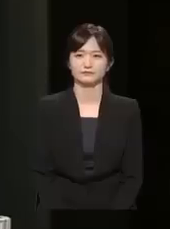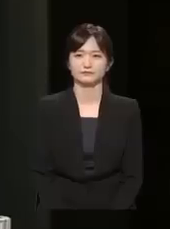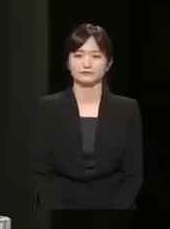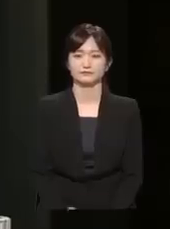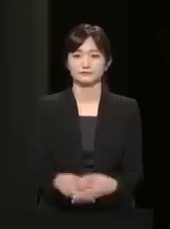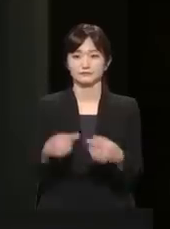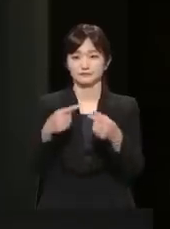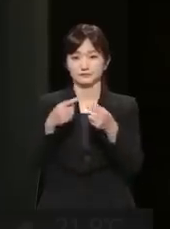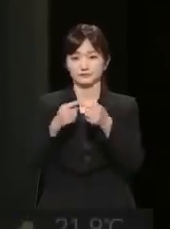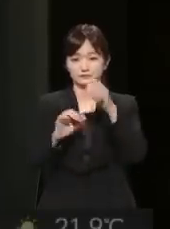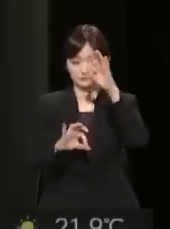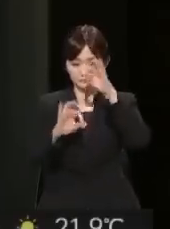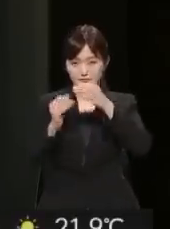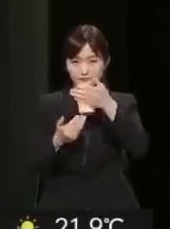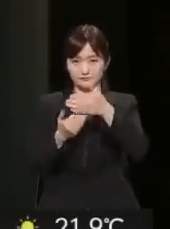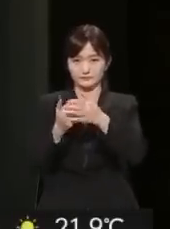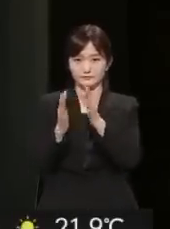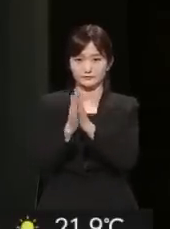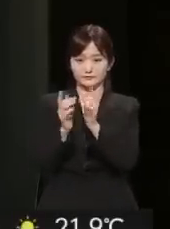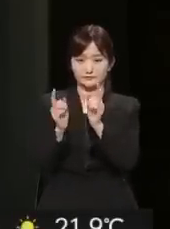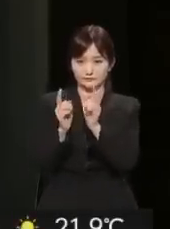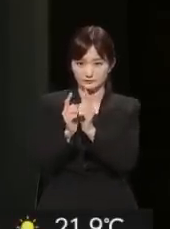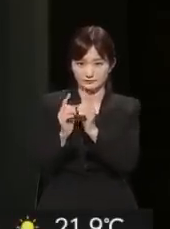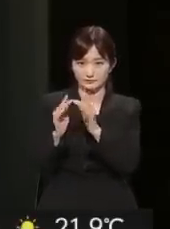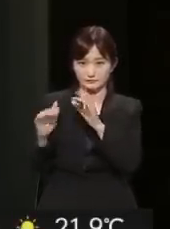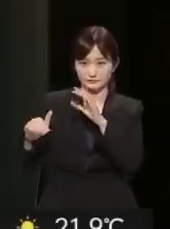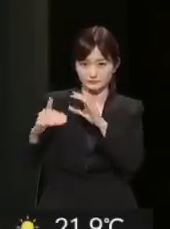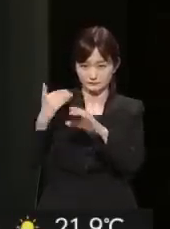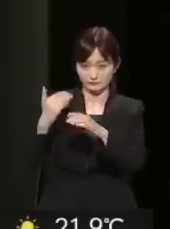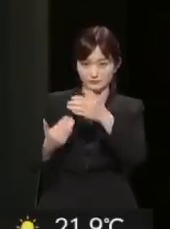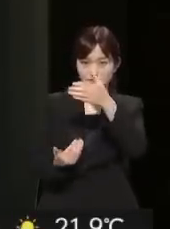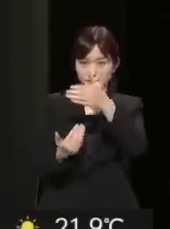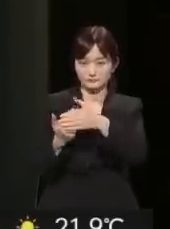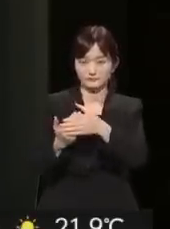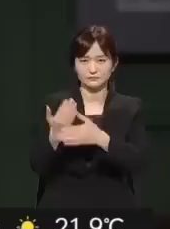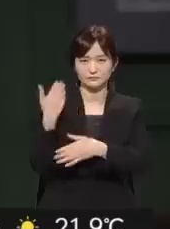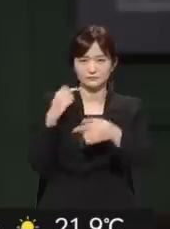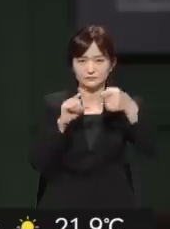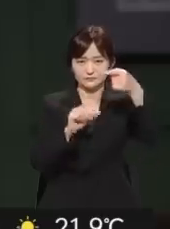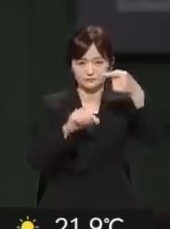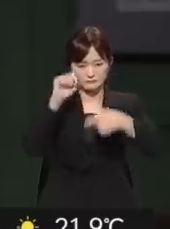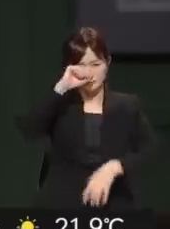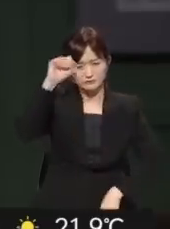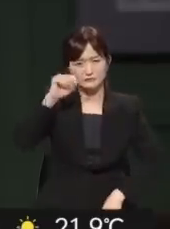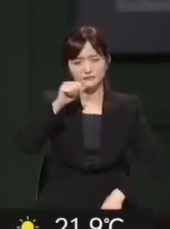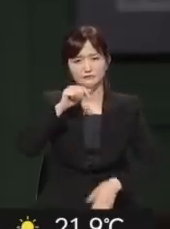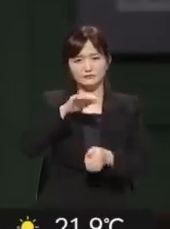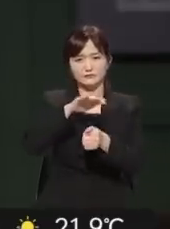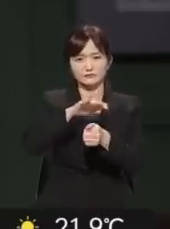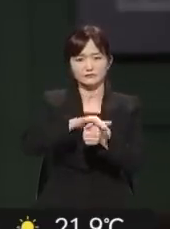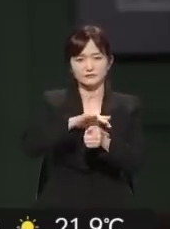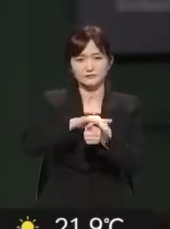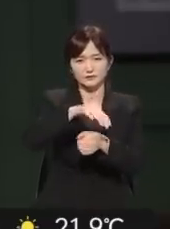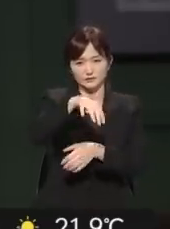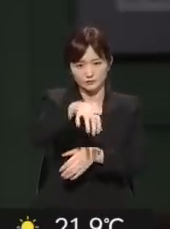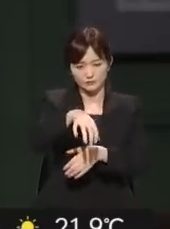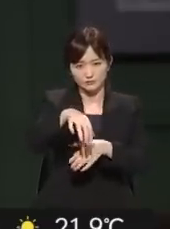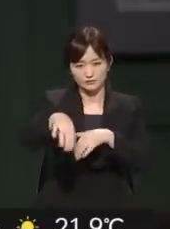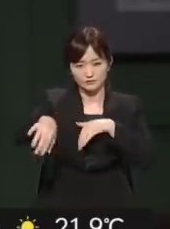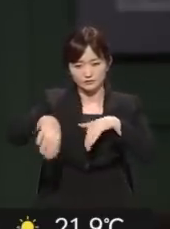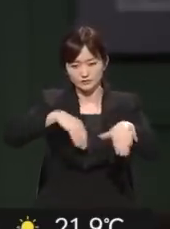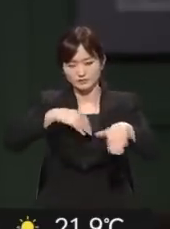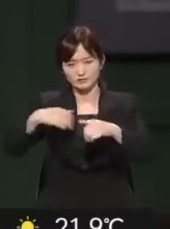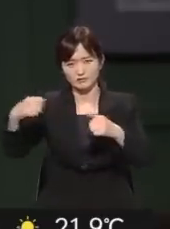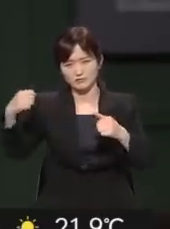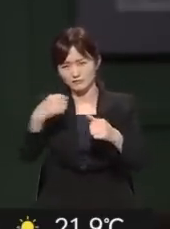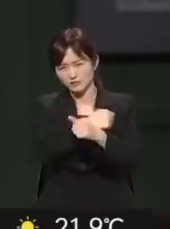자 첫 번째 사건 저희가 직접 제보받은 사건입니다 지난 1월 새벽에 경주에 한 길거리에서 벌어진 폭행 사건입니다이